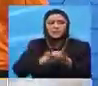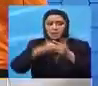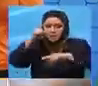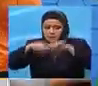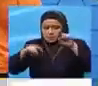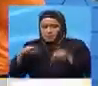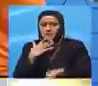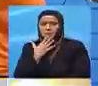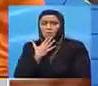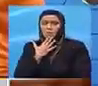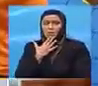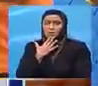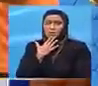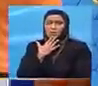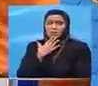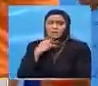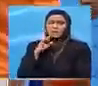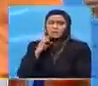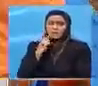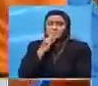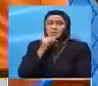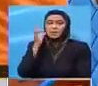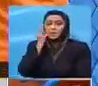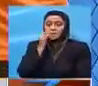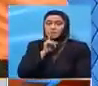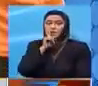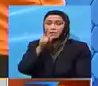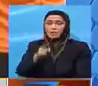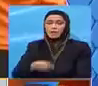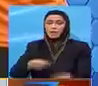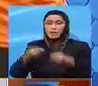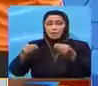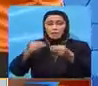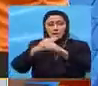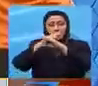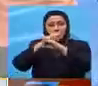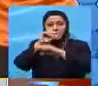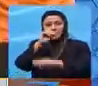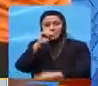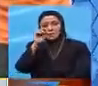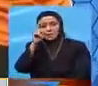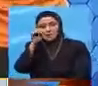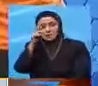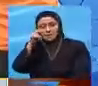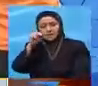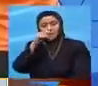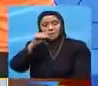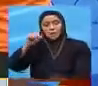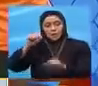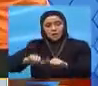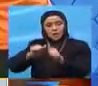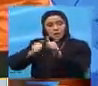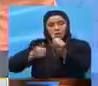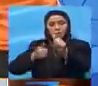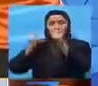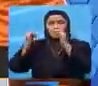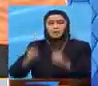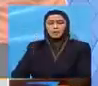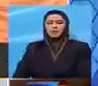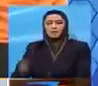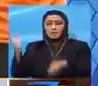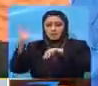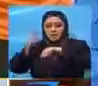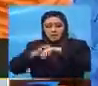menjadi sumber antioksidan terbaik. Ia dapat menghindari individu dari mudah terkena beberapa penyakit kronik berkaitan